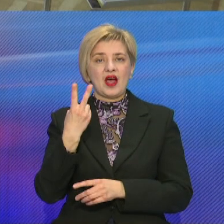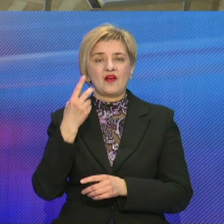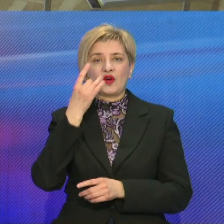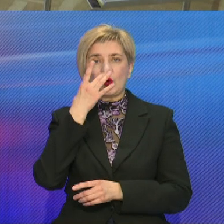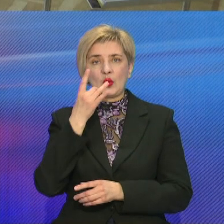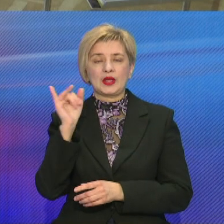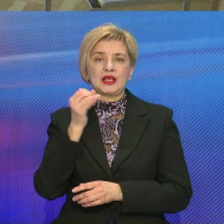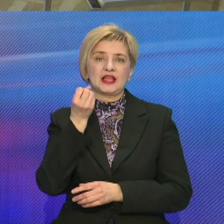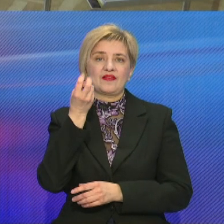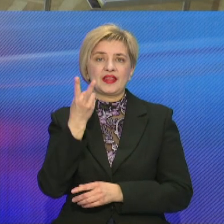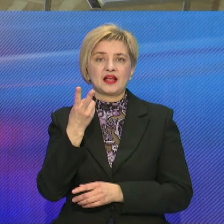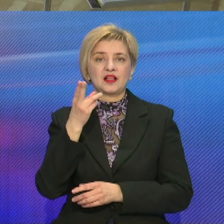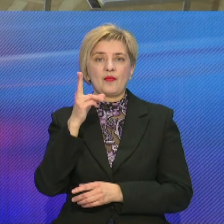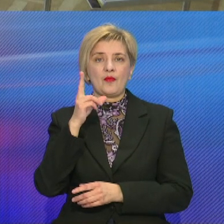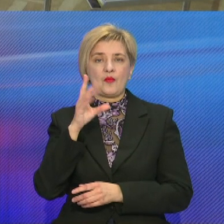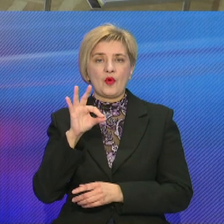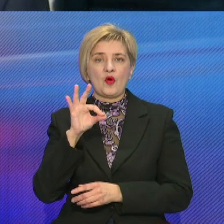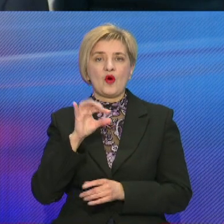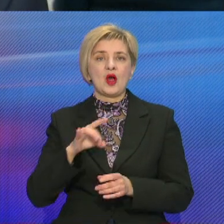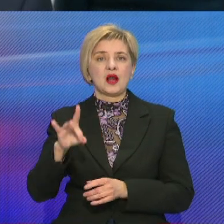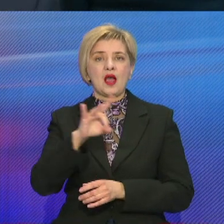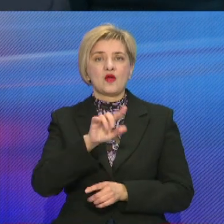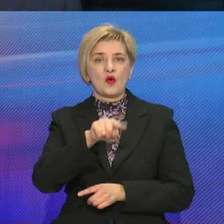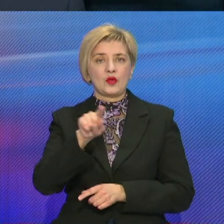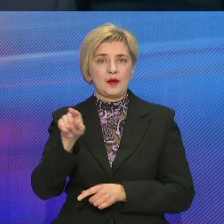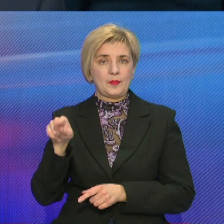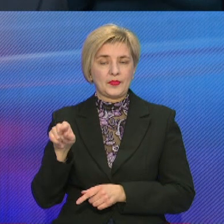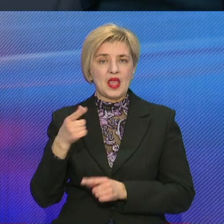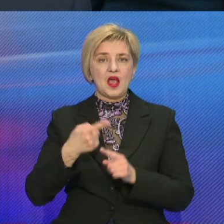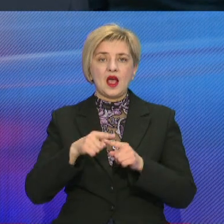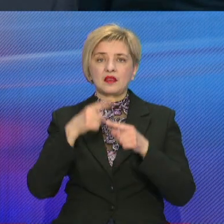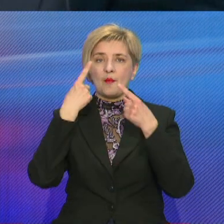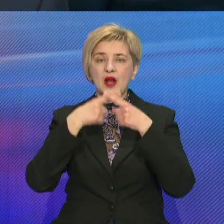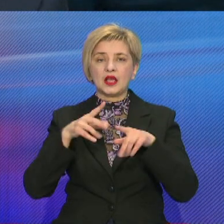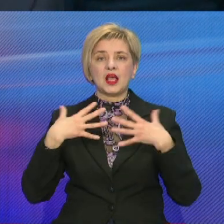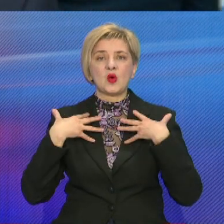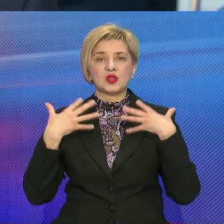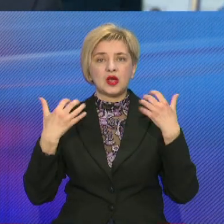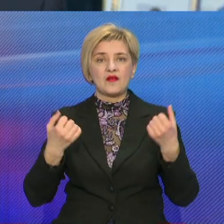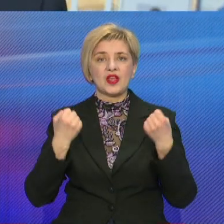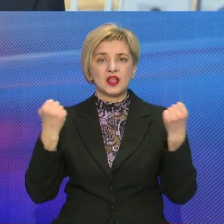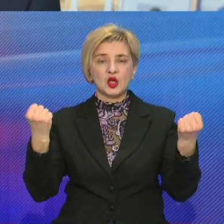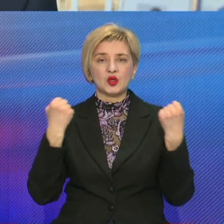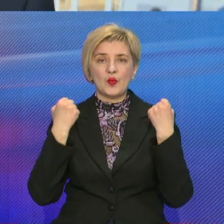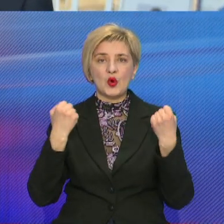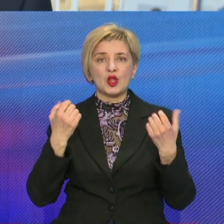и 12 проектов по району. Это проекты оздоровления, спорта, отдыха,